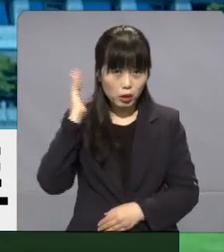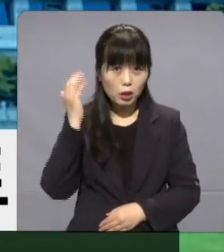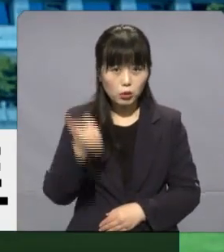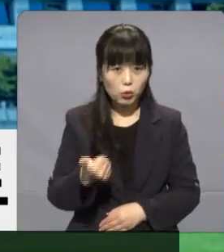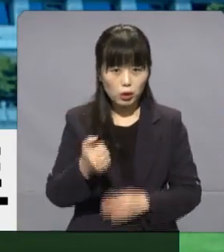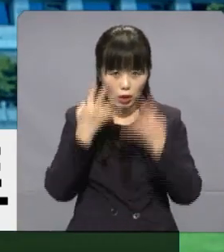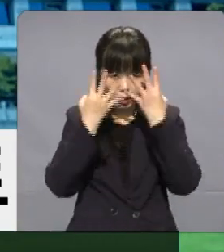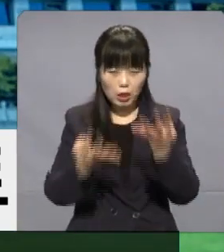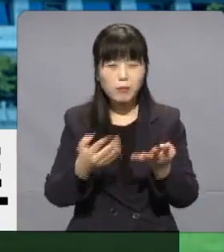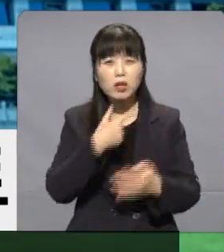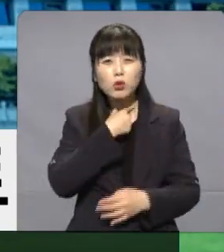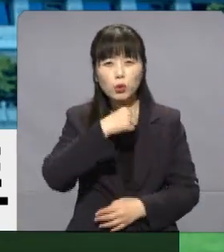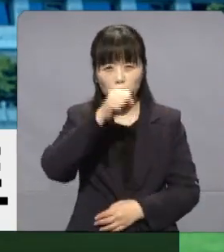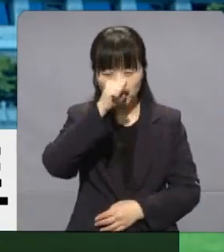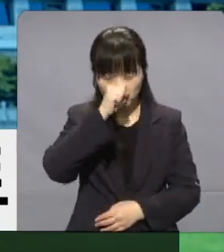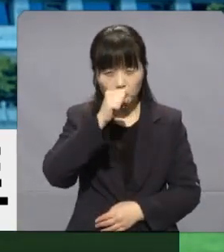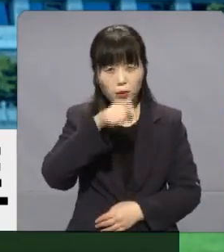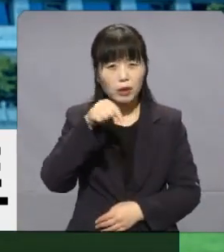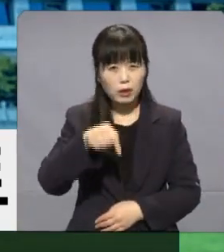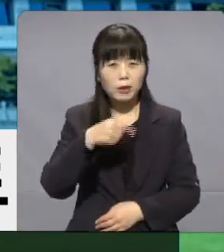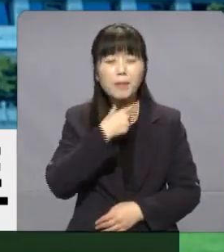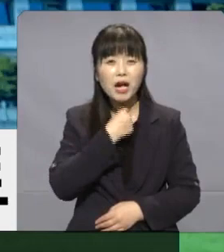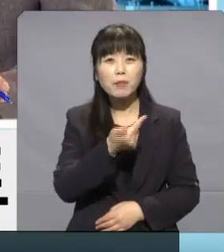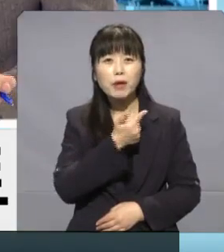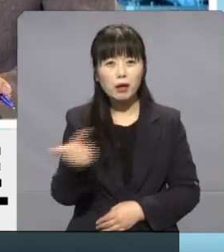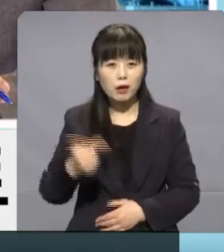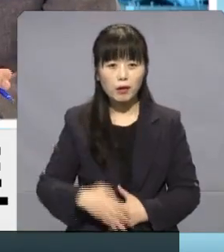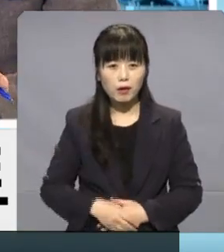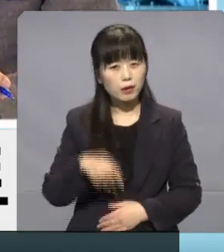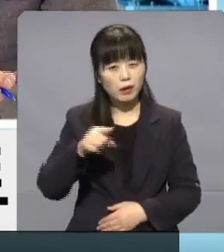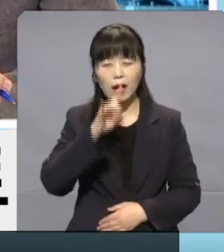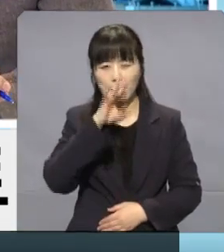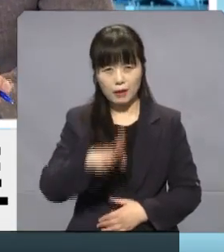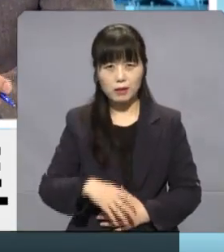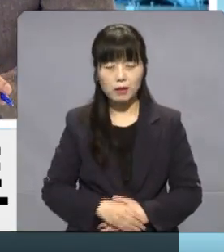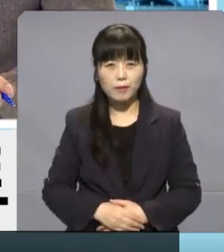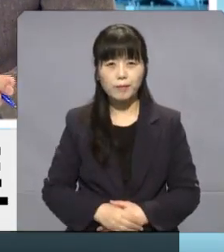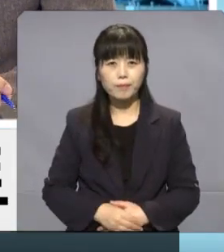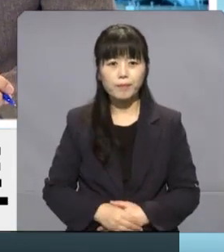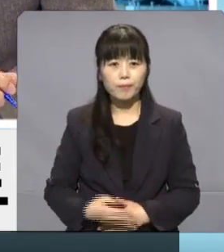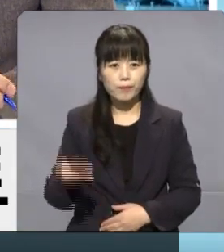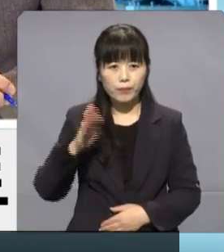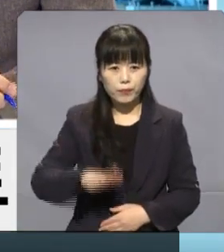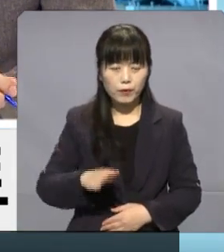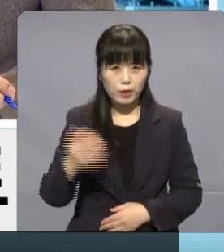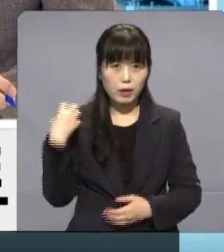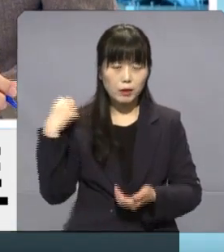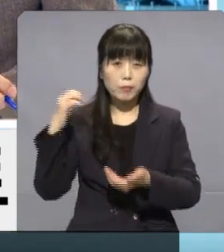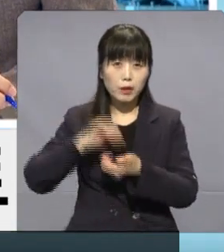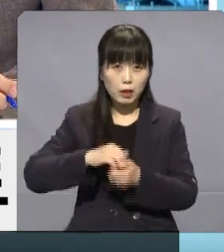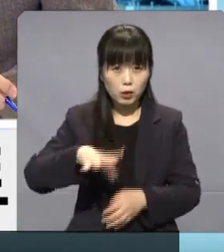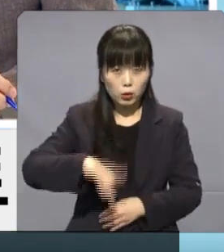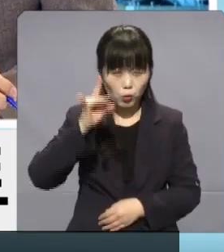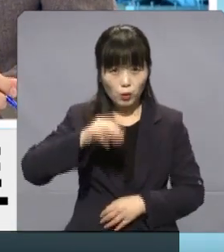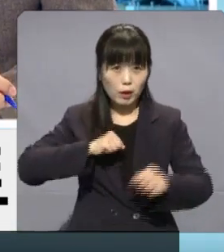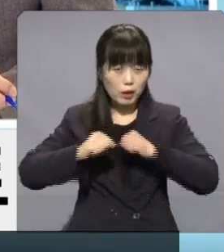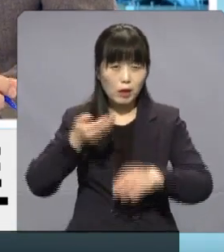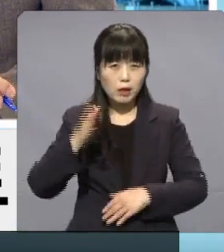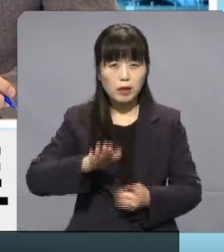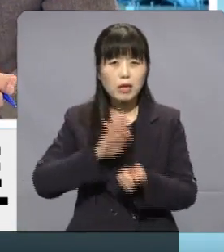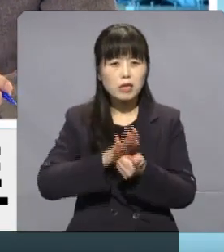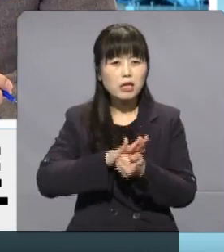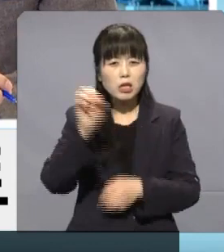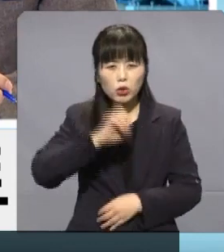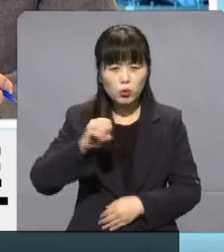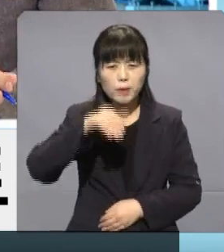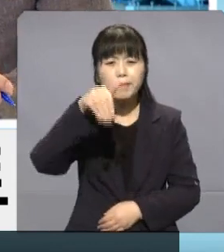좀 사면해줬으면 하는 바람이 상당히 컸잖아요. 근데 이제 그게 안 됐습니다. 그런데 임기 초에 하려고 그랬는데 지지율이 또